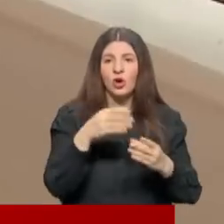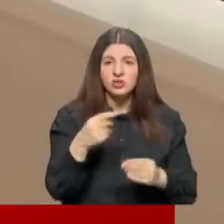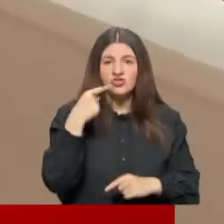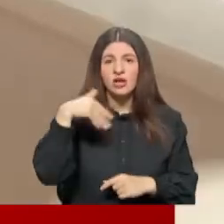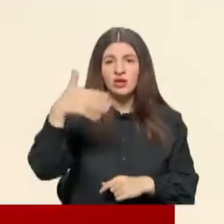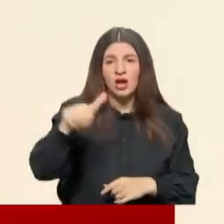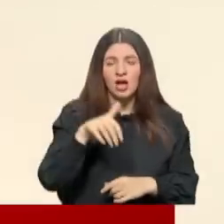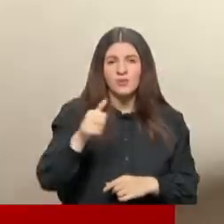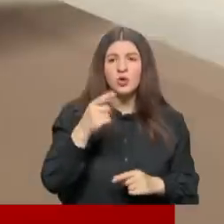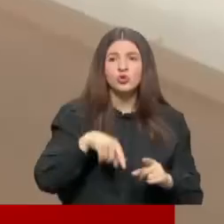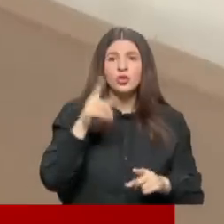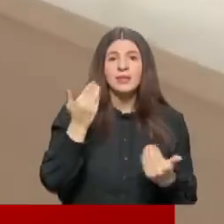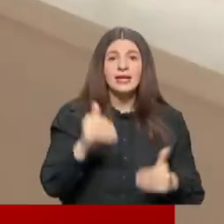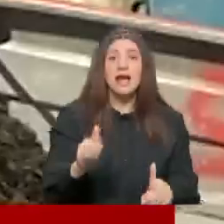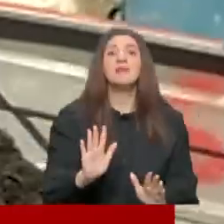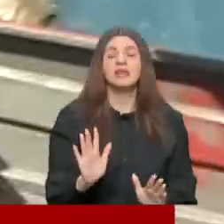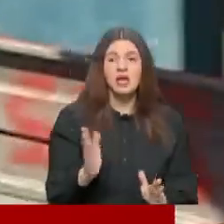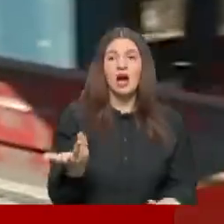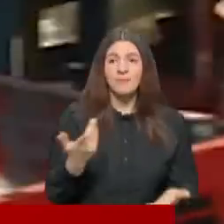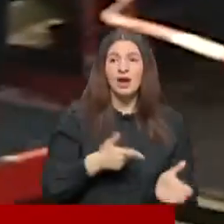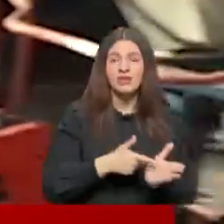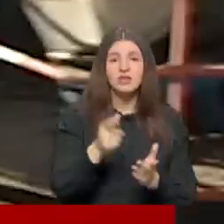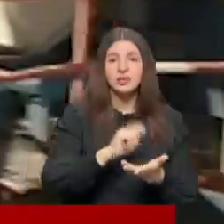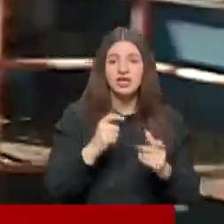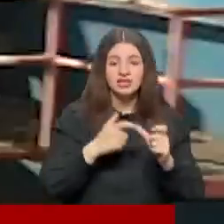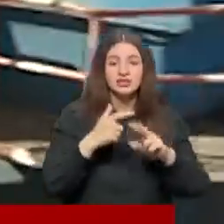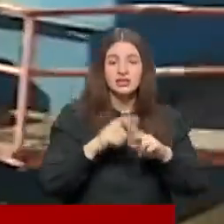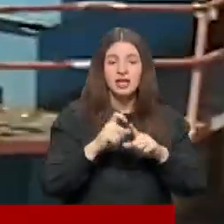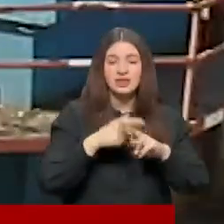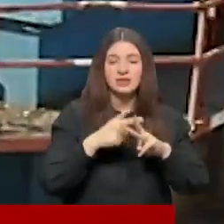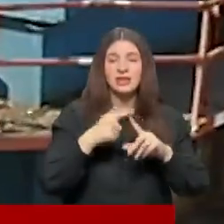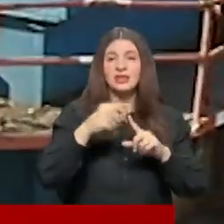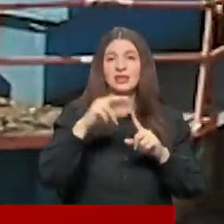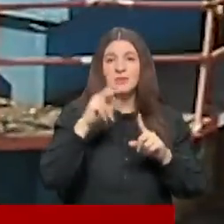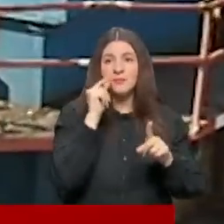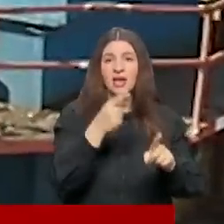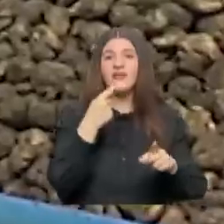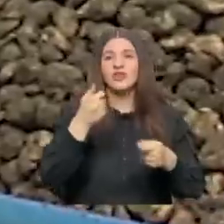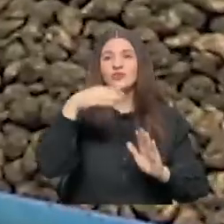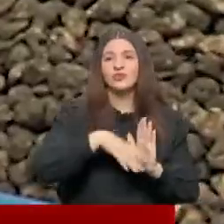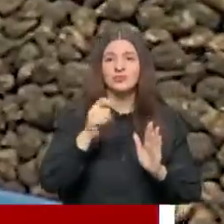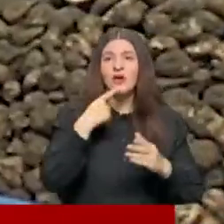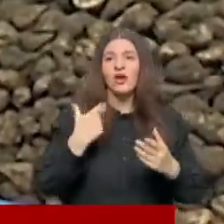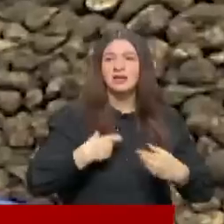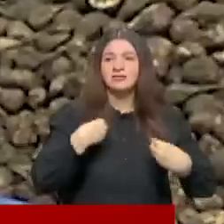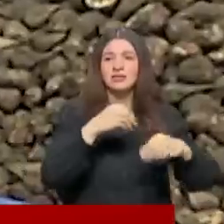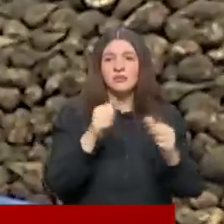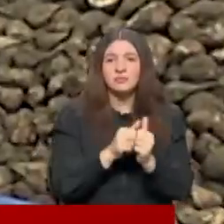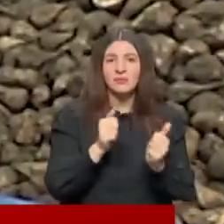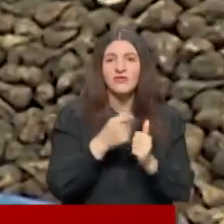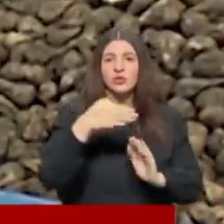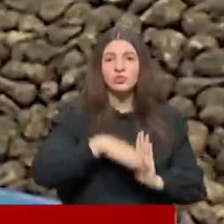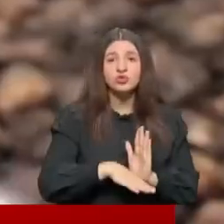şeker ithalatı gündeme dahi gelmezdi. Ancak tarım yazarı Saadettin İnan'a göre fiyatları düşüreceği vaat edilen özelleştirmelerle